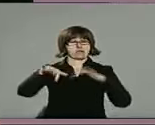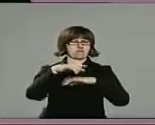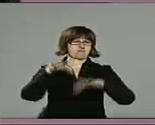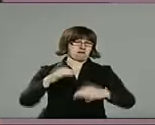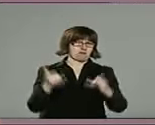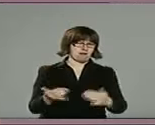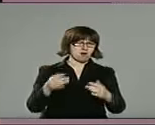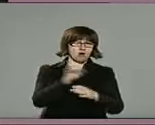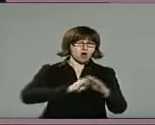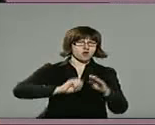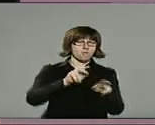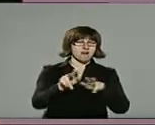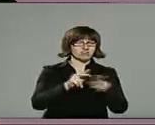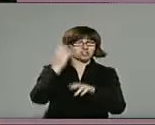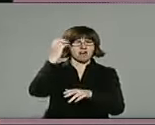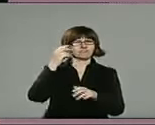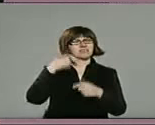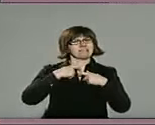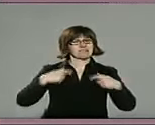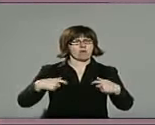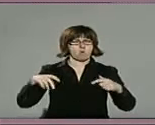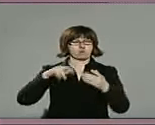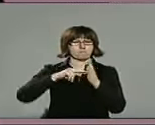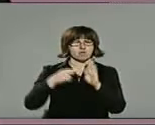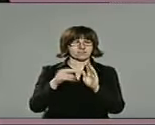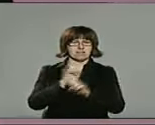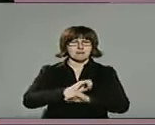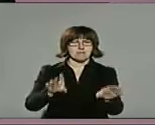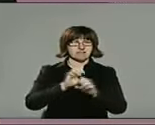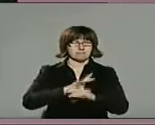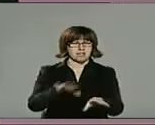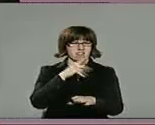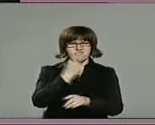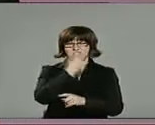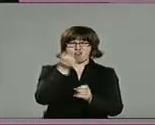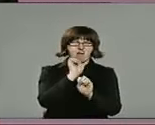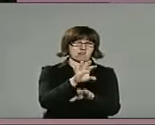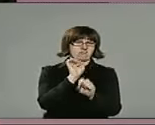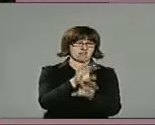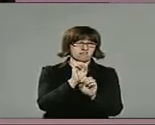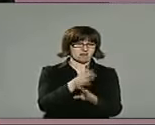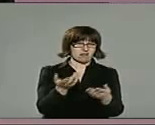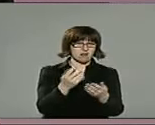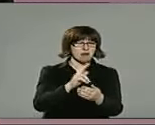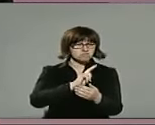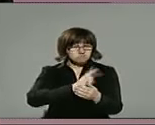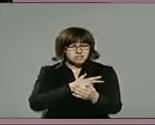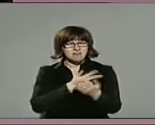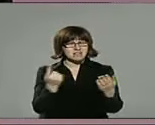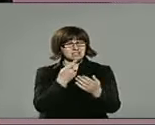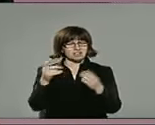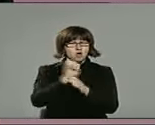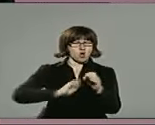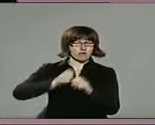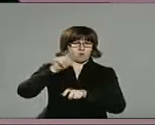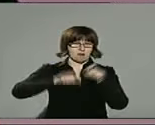Das Europa, das uns die Wirtschaftstheologen in Politik und Medien seit Jahren predigen. Aber Genossinnen und Genossen, es ist nicht das Europa